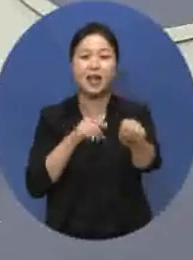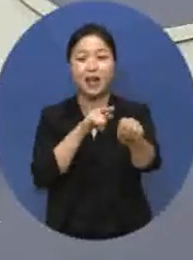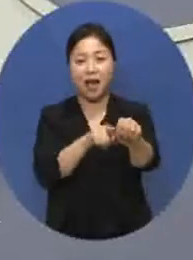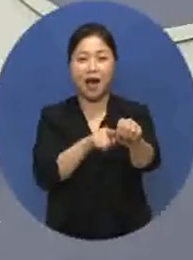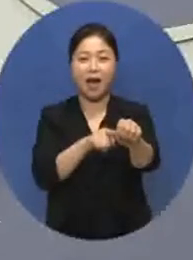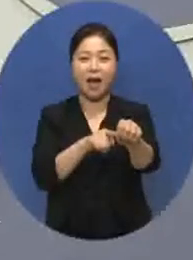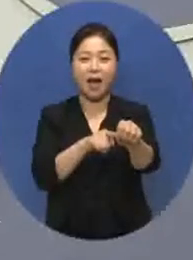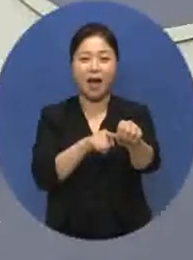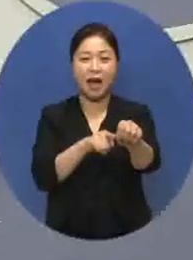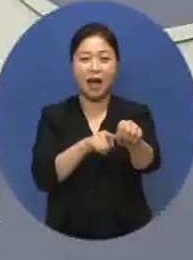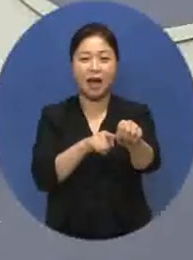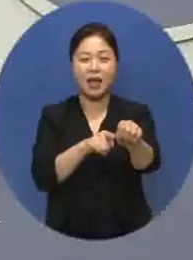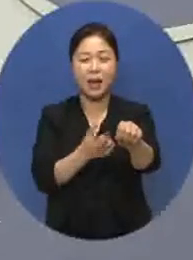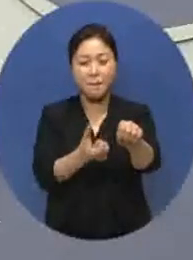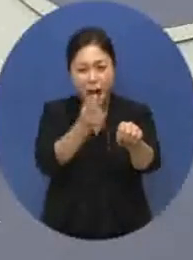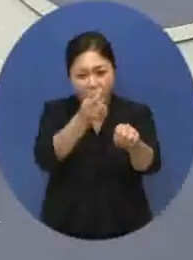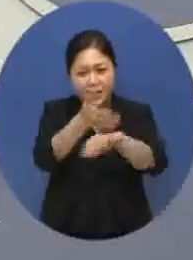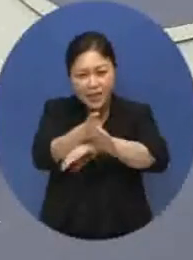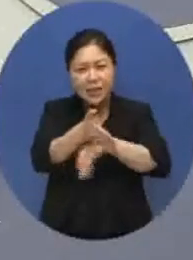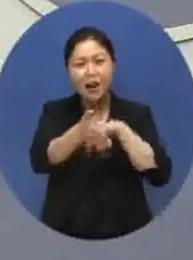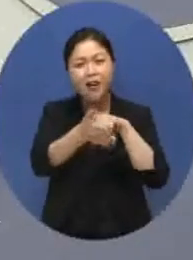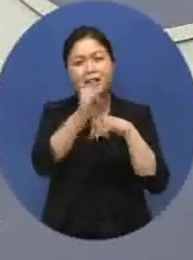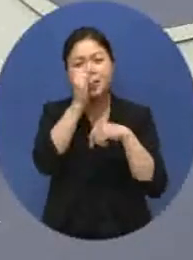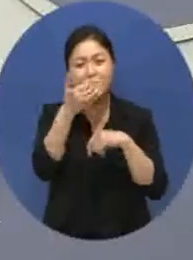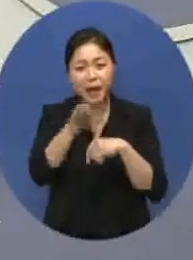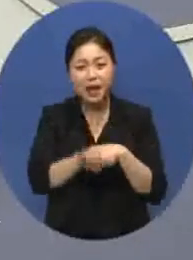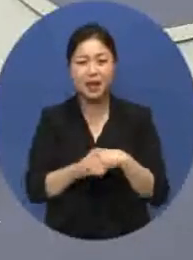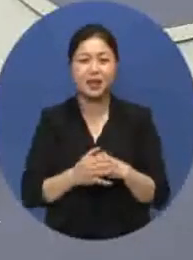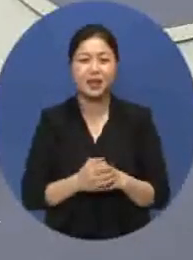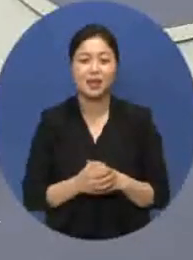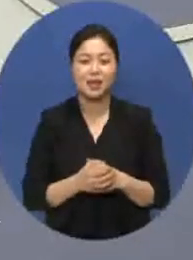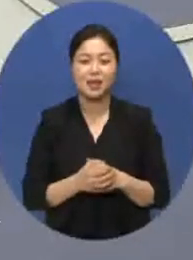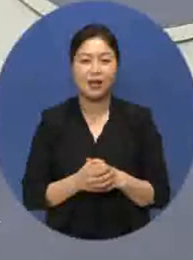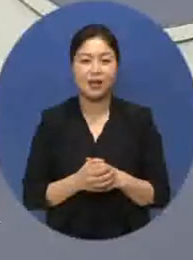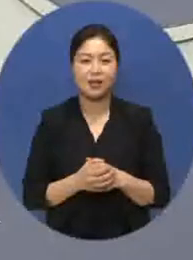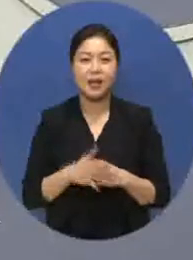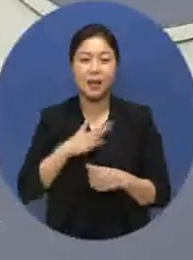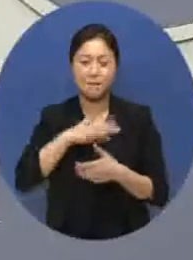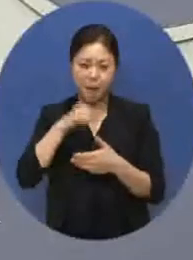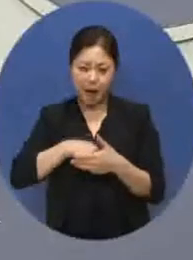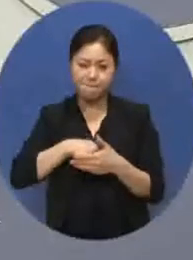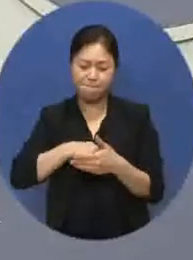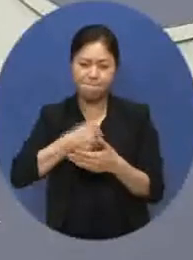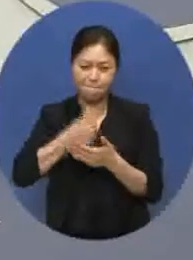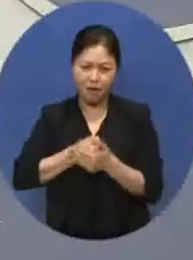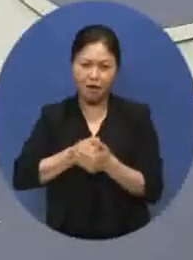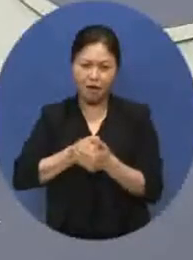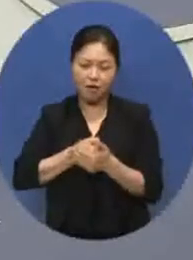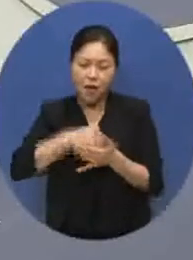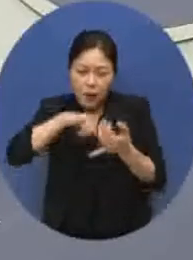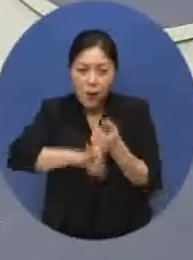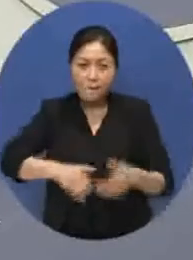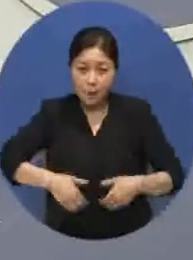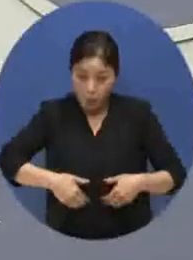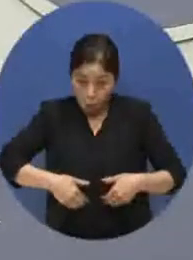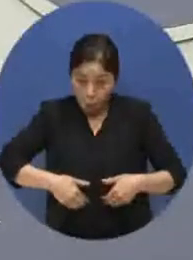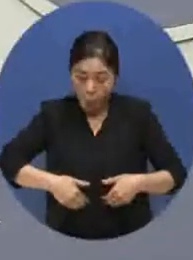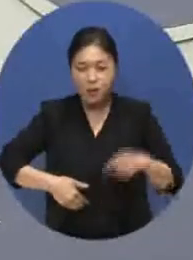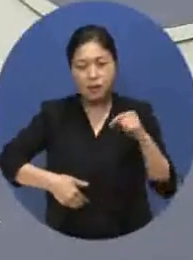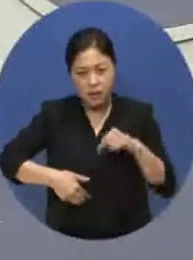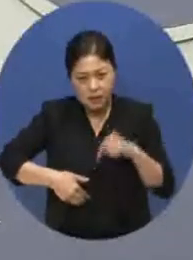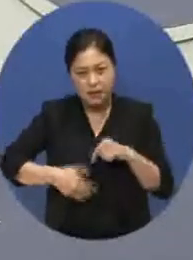시기에 빠르고 늦으면 있었겠지만 그래도 꼭 마음먹은 일은 꼭 필요한 일은 될 거라는